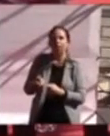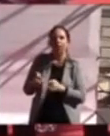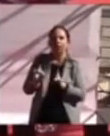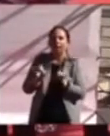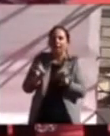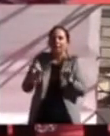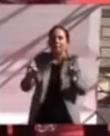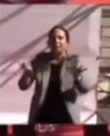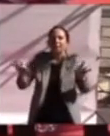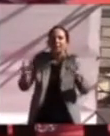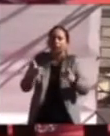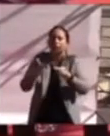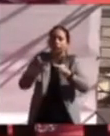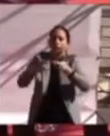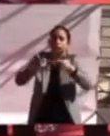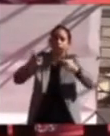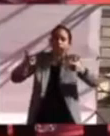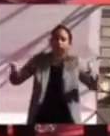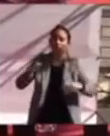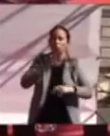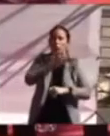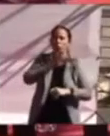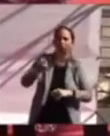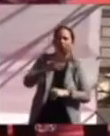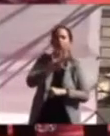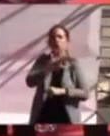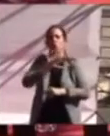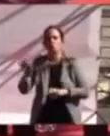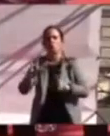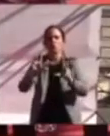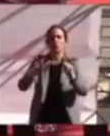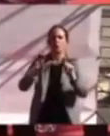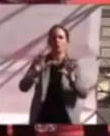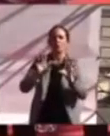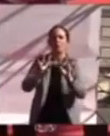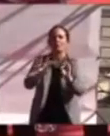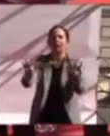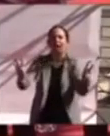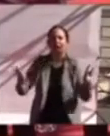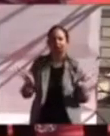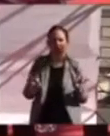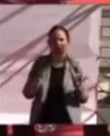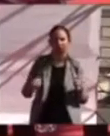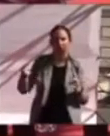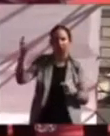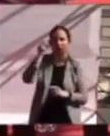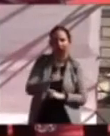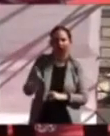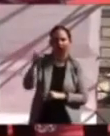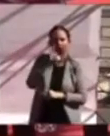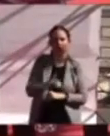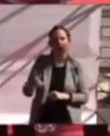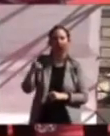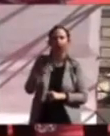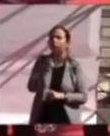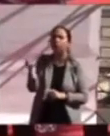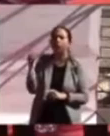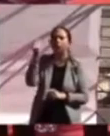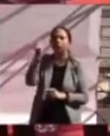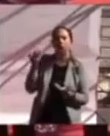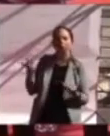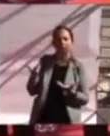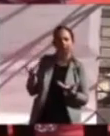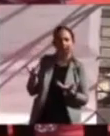numeri 400 500 nuovi contagi al giorno anche perché tutti stiamo cercando di capire